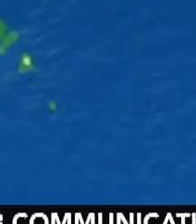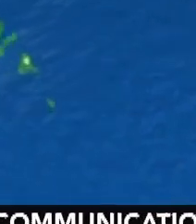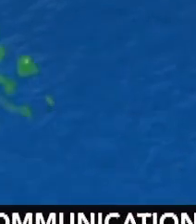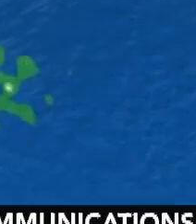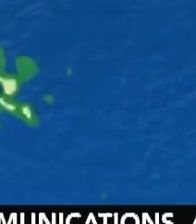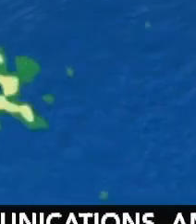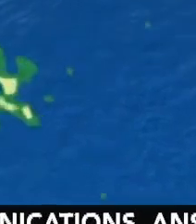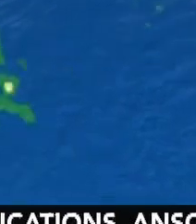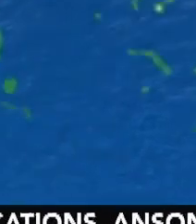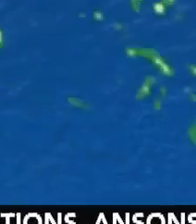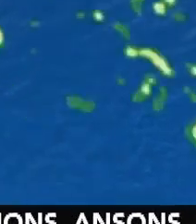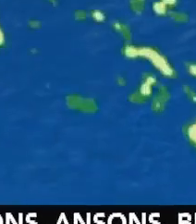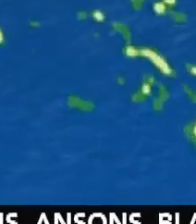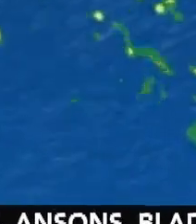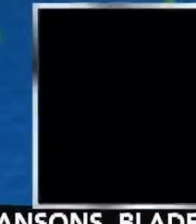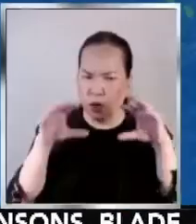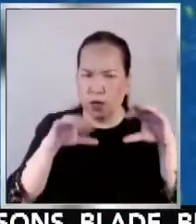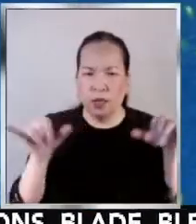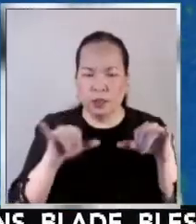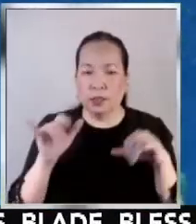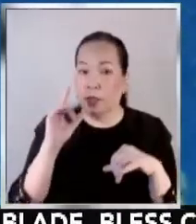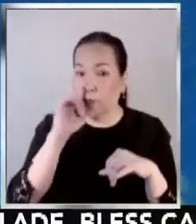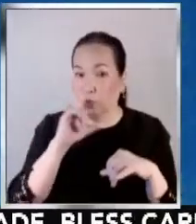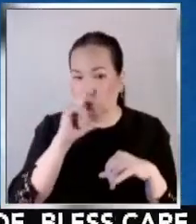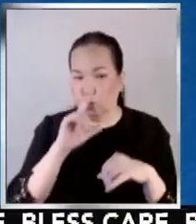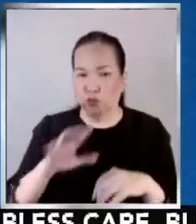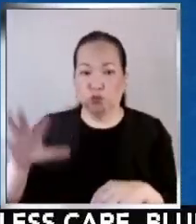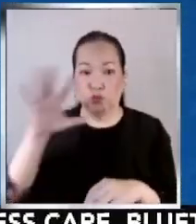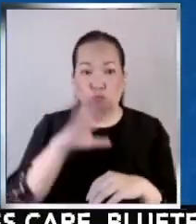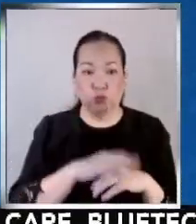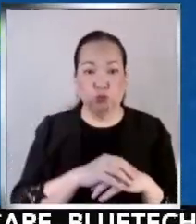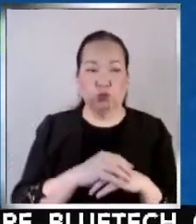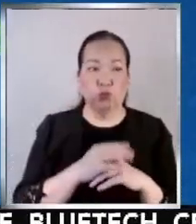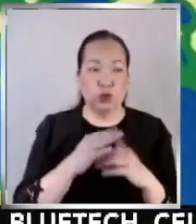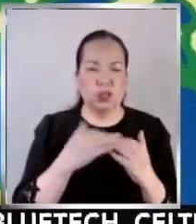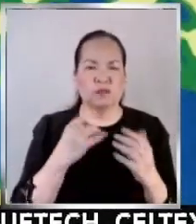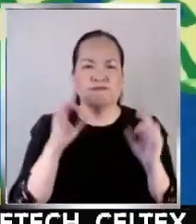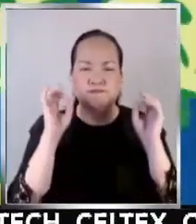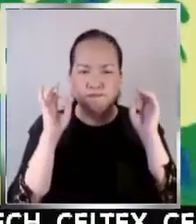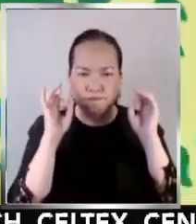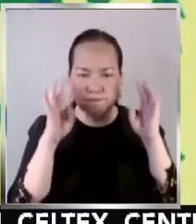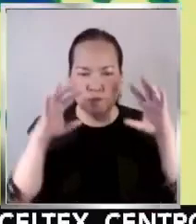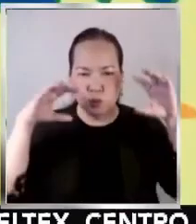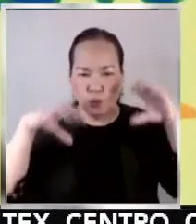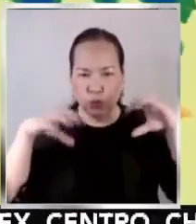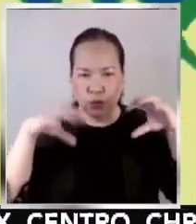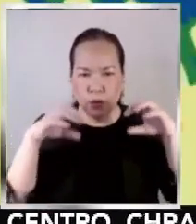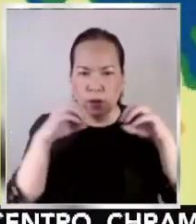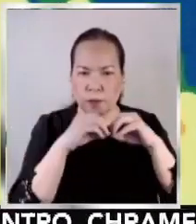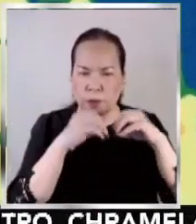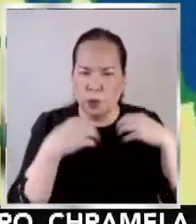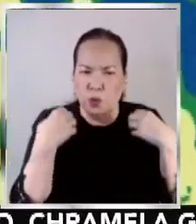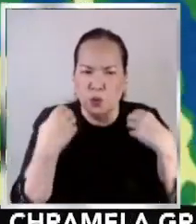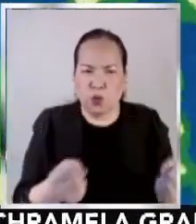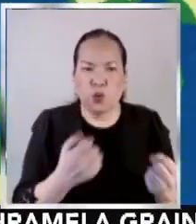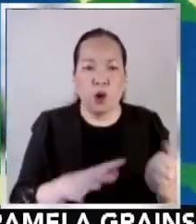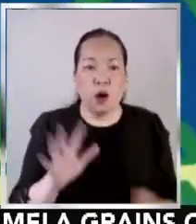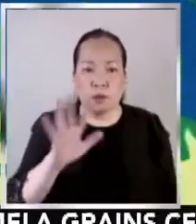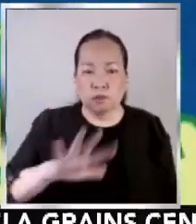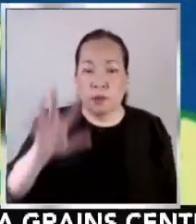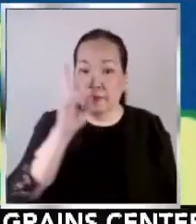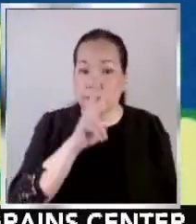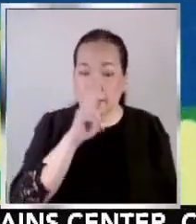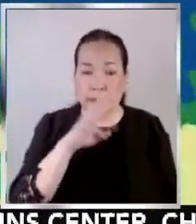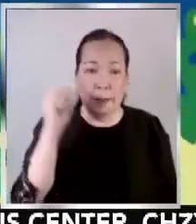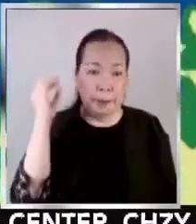na rin ang malaking bahagi ng Luzon. Heavy to intense rains naman ang maaaring maranasan sa halos buong Visayas at Mindanao.